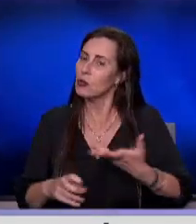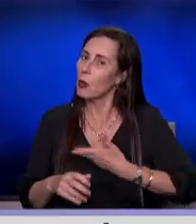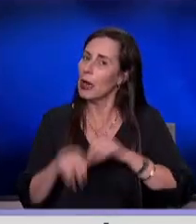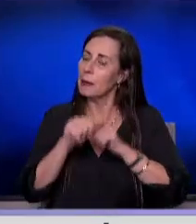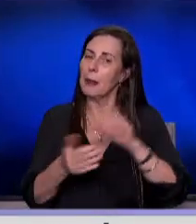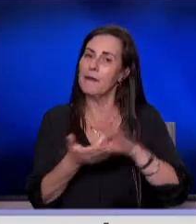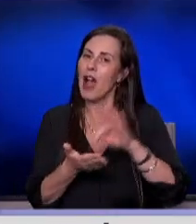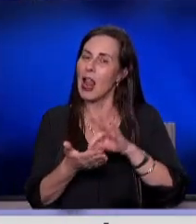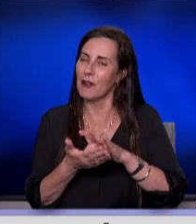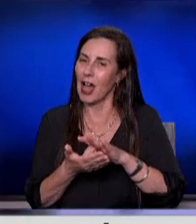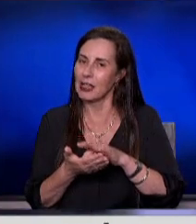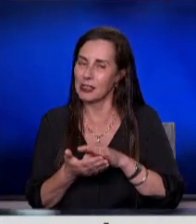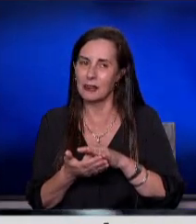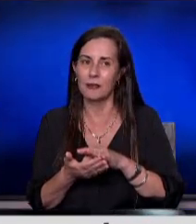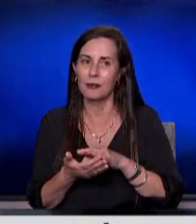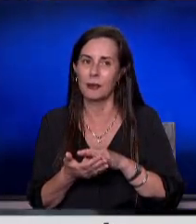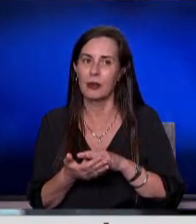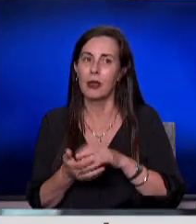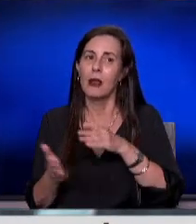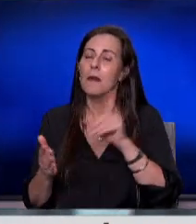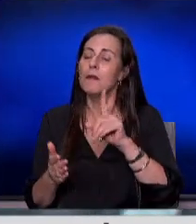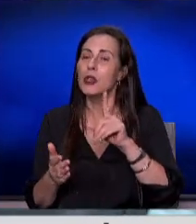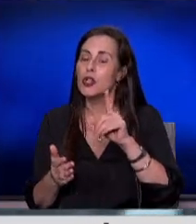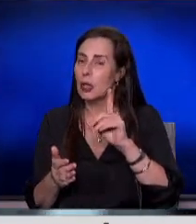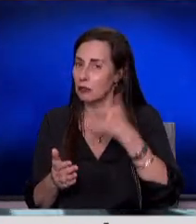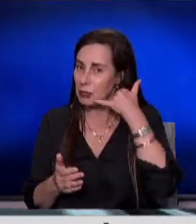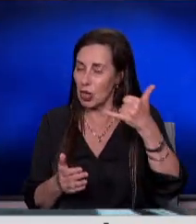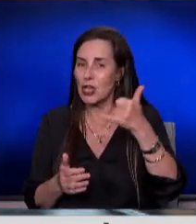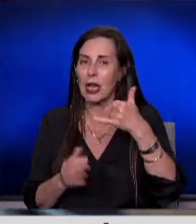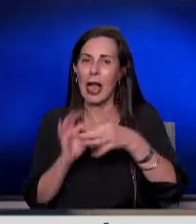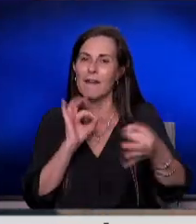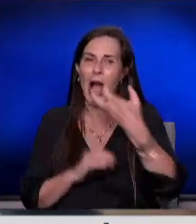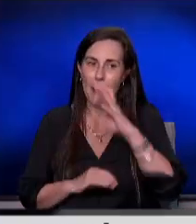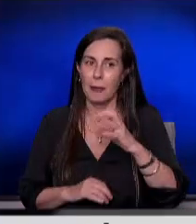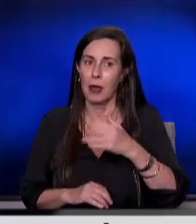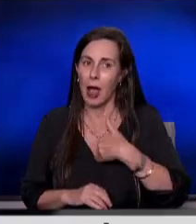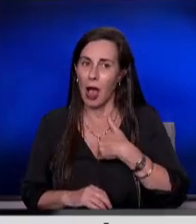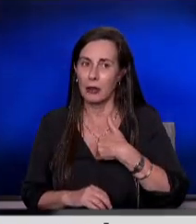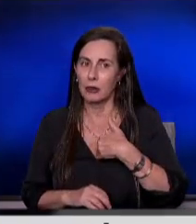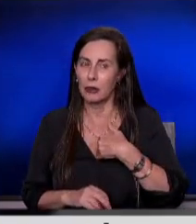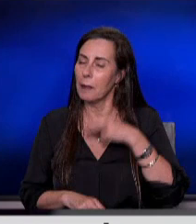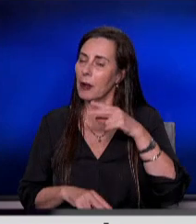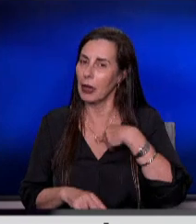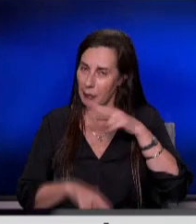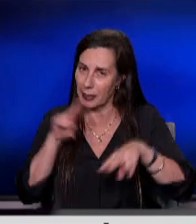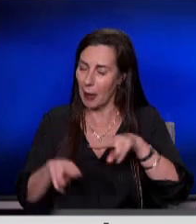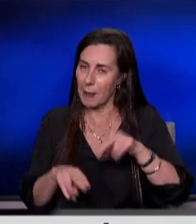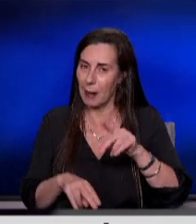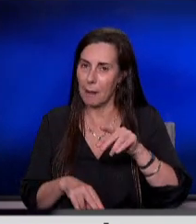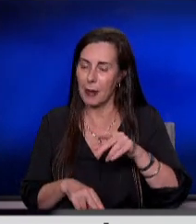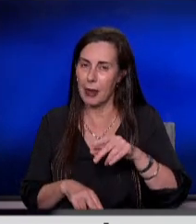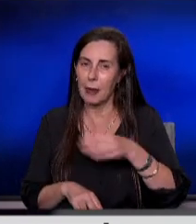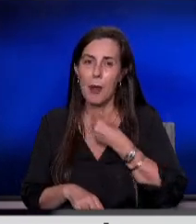ממפעל הפיס והטוטו, ועליהן מופנה מי שמתקשר לקו החם. ואף על פי שאני עוסק בטיפול במאמרים, אני